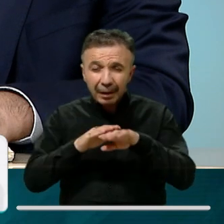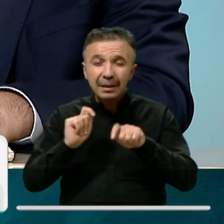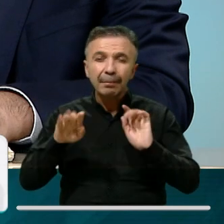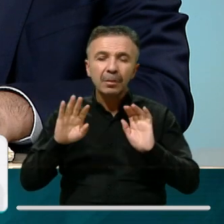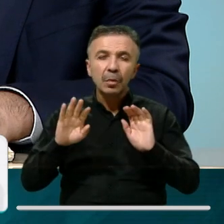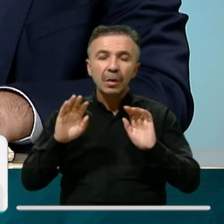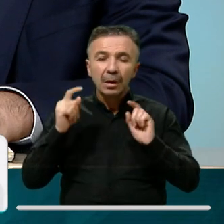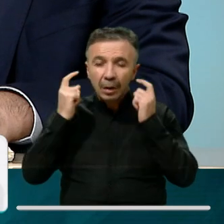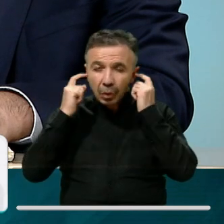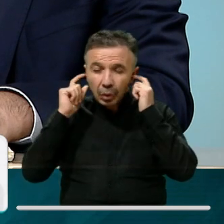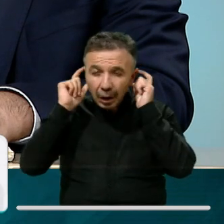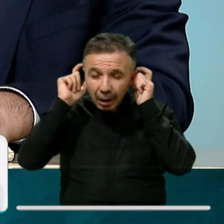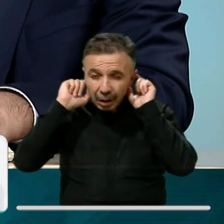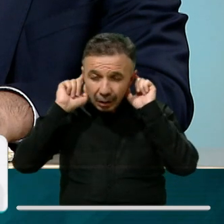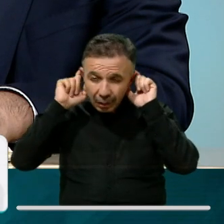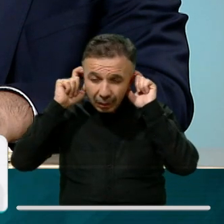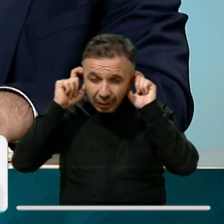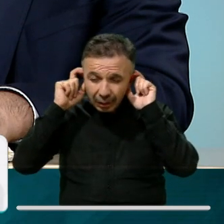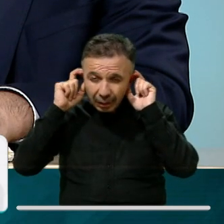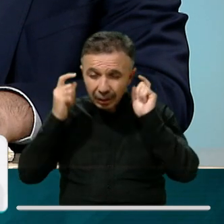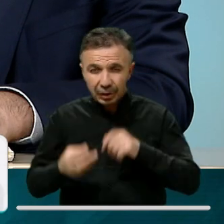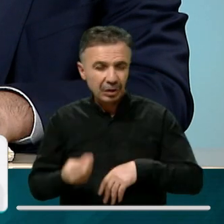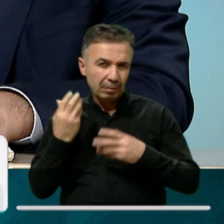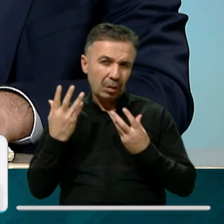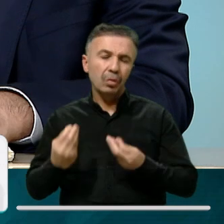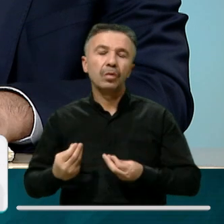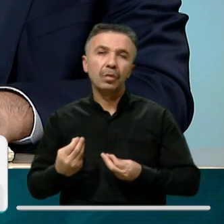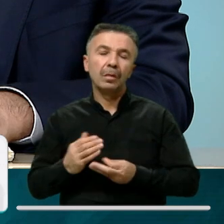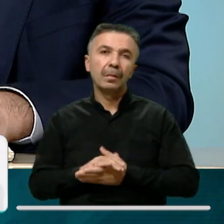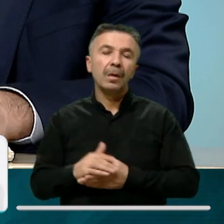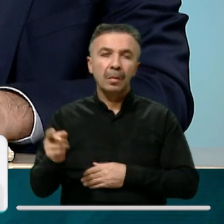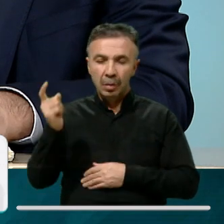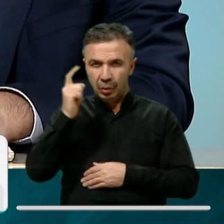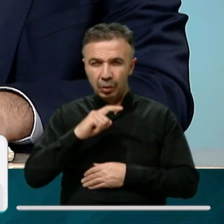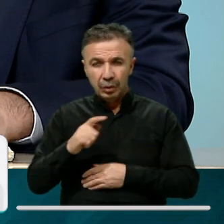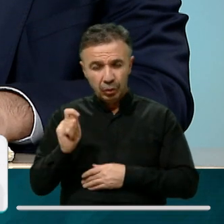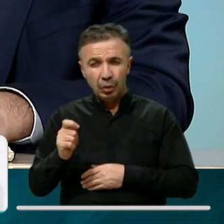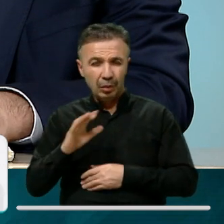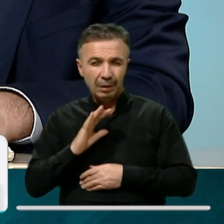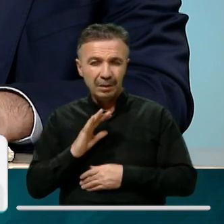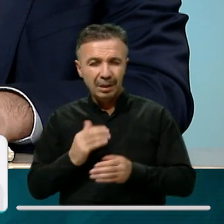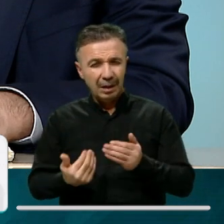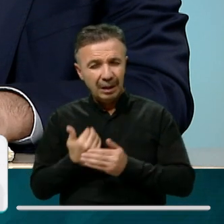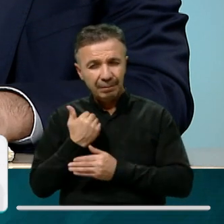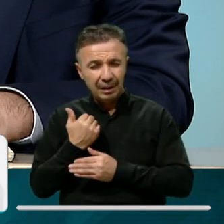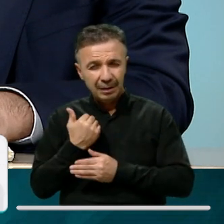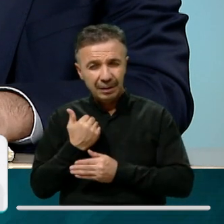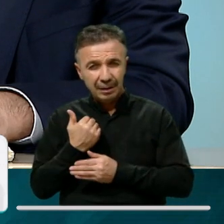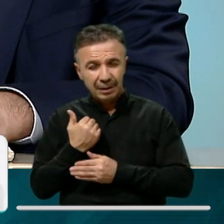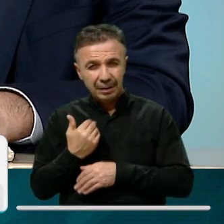bunlar çıkarılabiliyor. Yani bir sargı gibi vesaire gibi değerlendirilmez. O yüzden bir zorluk oluyorsa abdeste kulağın